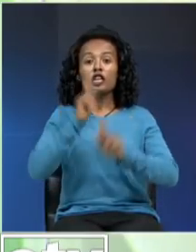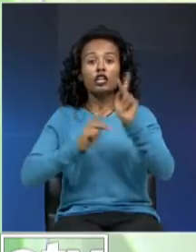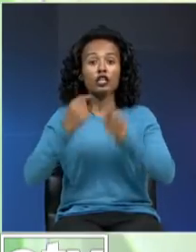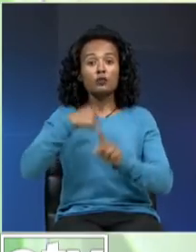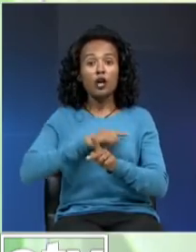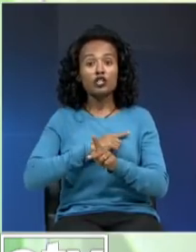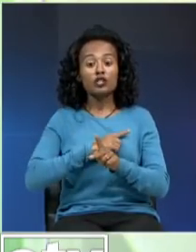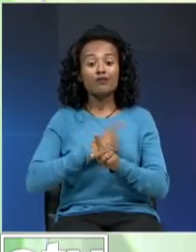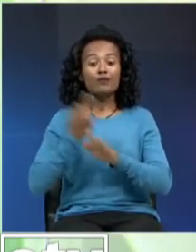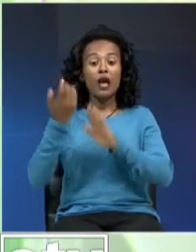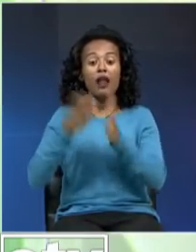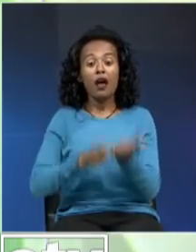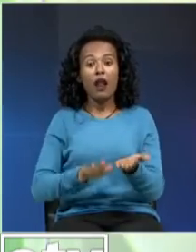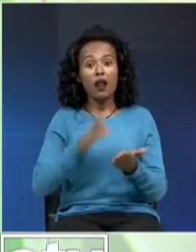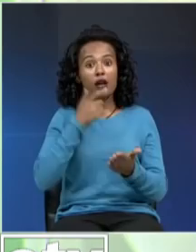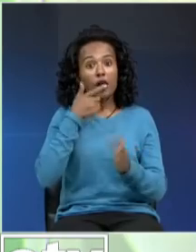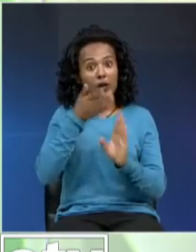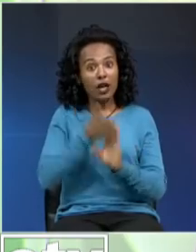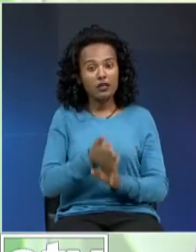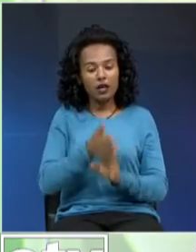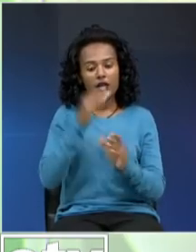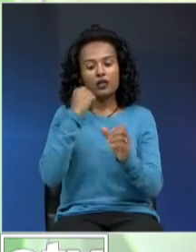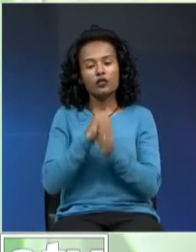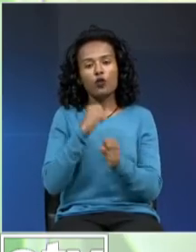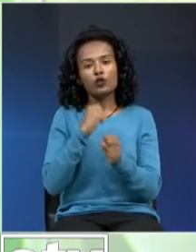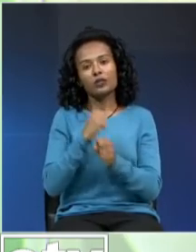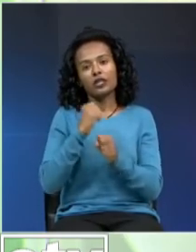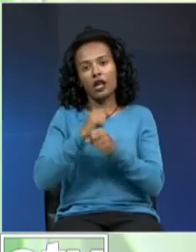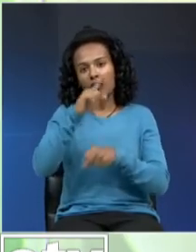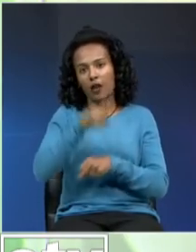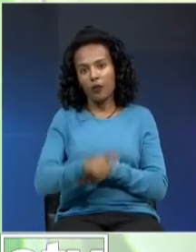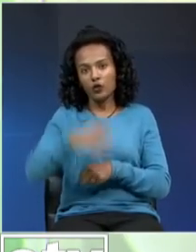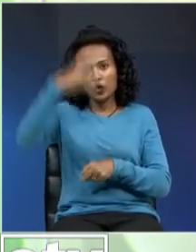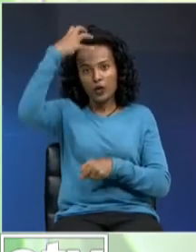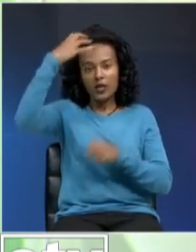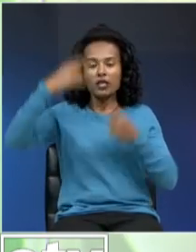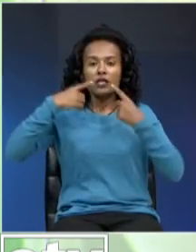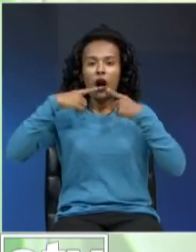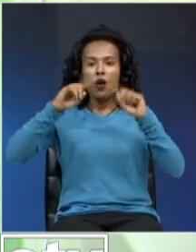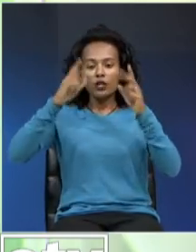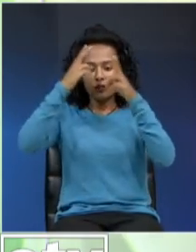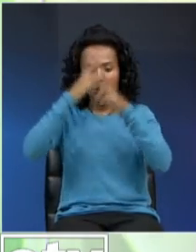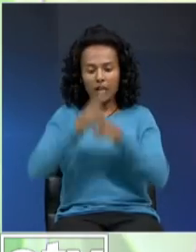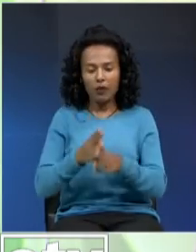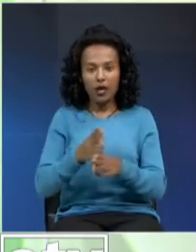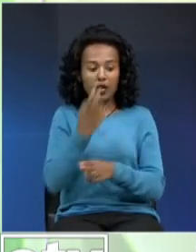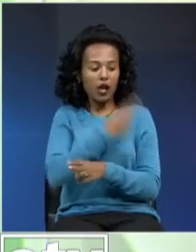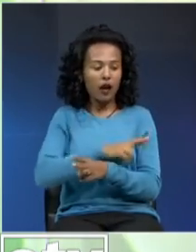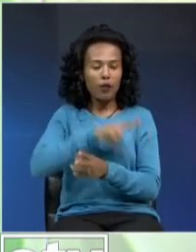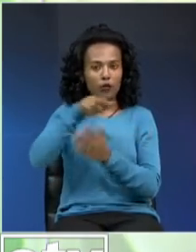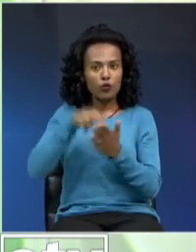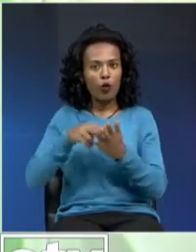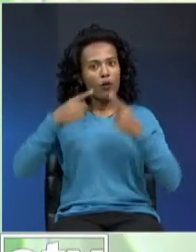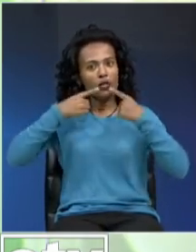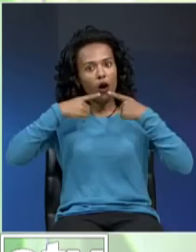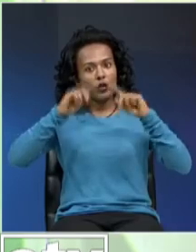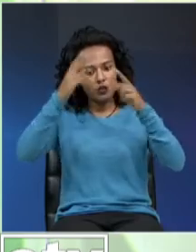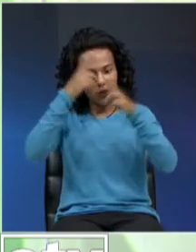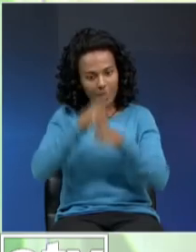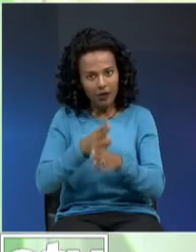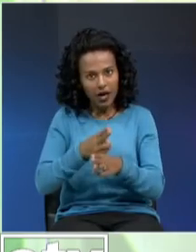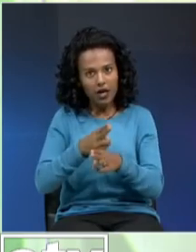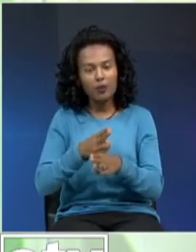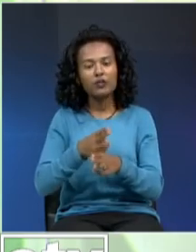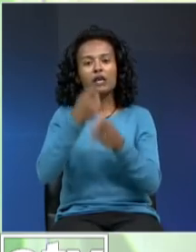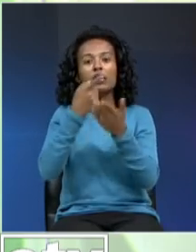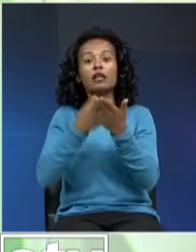ህዝባችንም ያልቃል ከሚል አንጻር ስራዎች መሰራት መቻል አለባቸው። የመንግስት አዋጅ መከበር አለበት። የሃይማኖት ተቋማት አዋጅ መከበር አለበት።